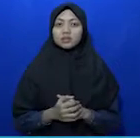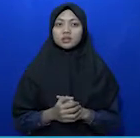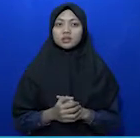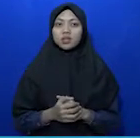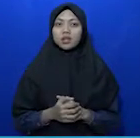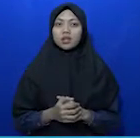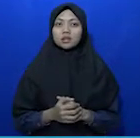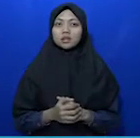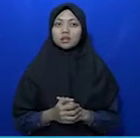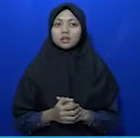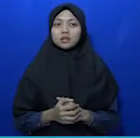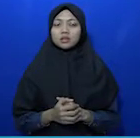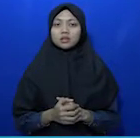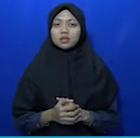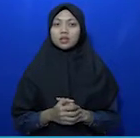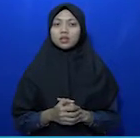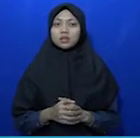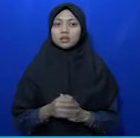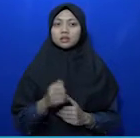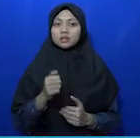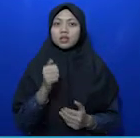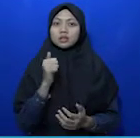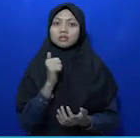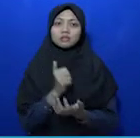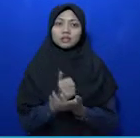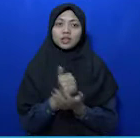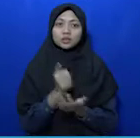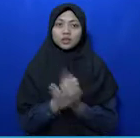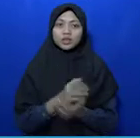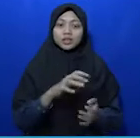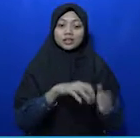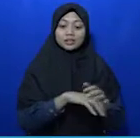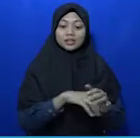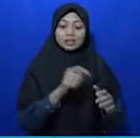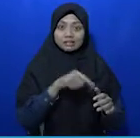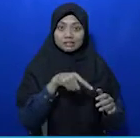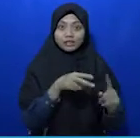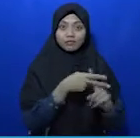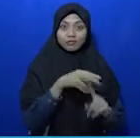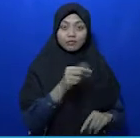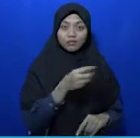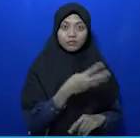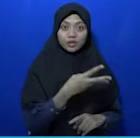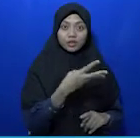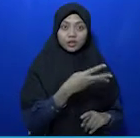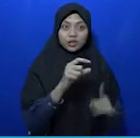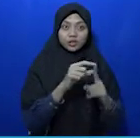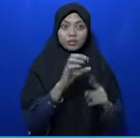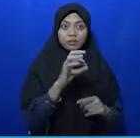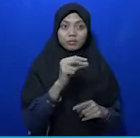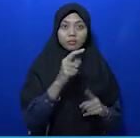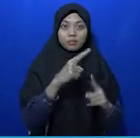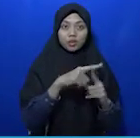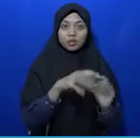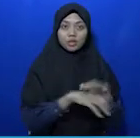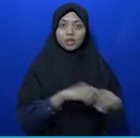tanyakan ya, maka saya menyimpulkan harus diambil alih gitu ya, harus diambil alih Freeport